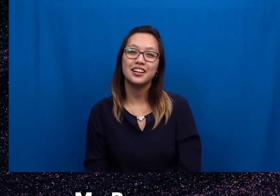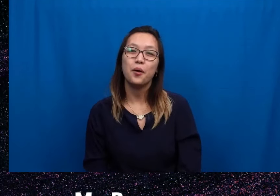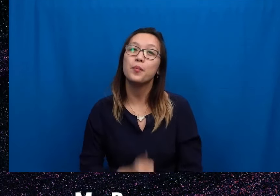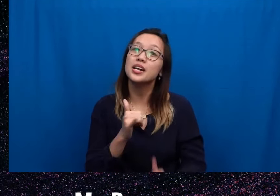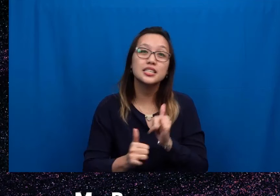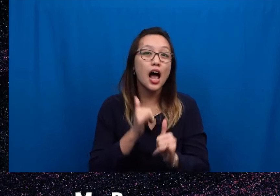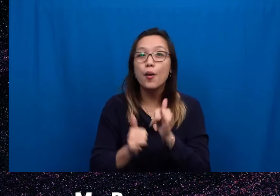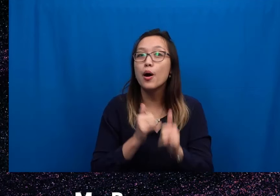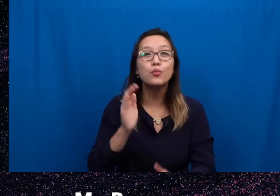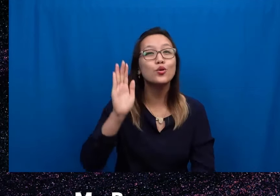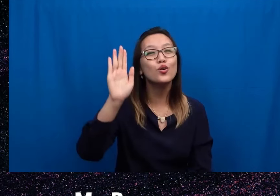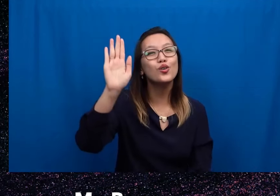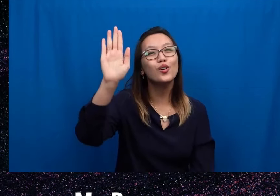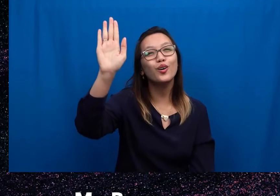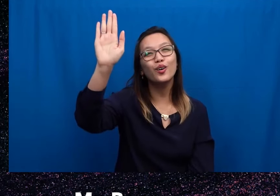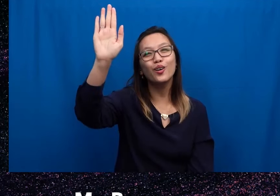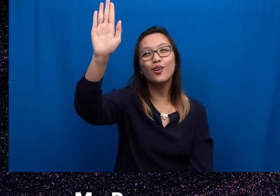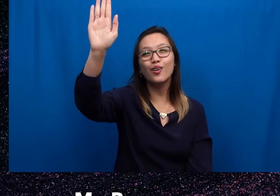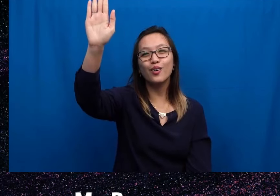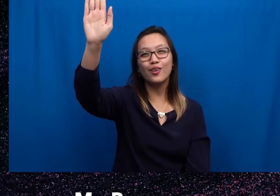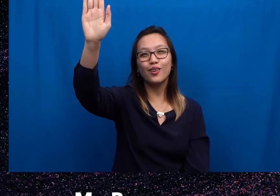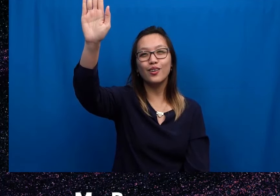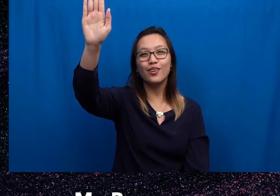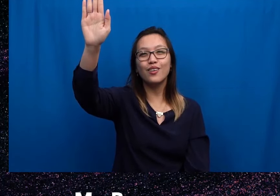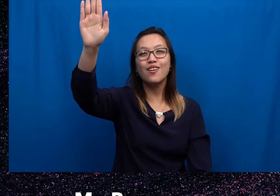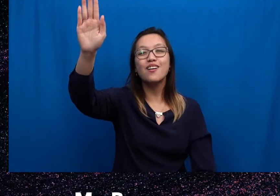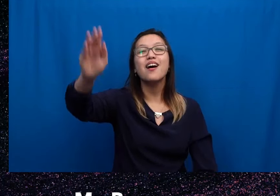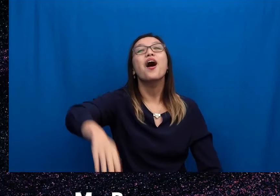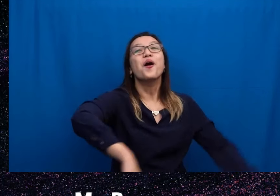tenang bersama-Mu,